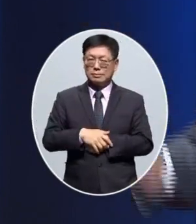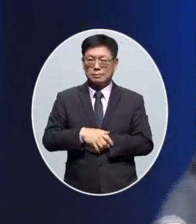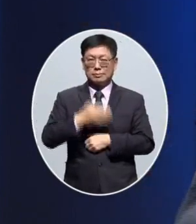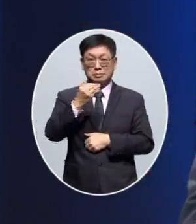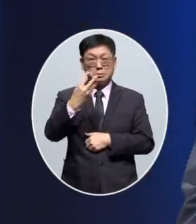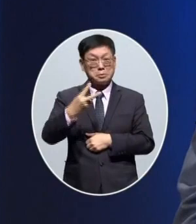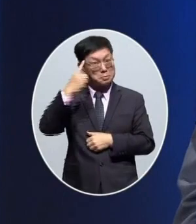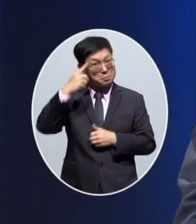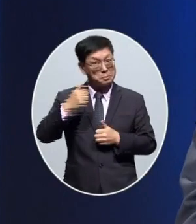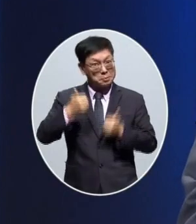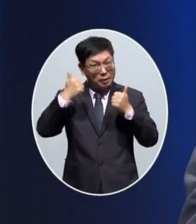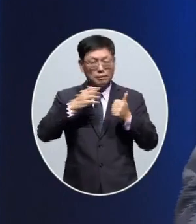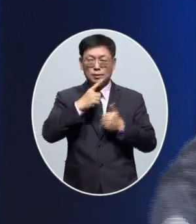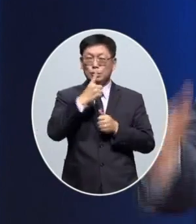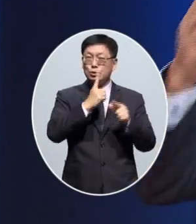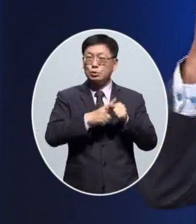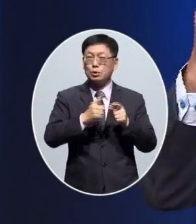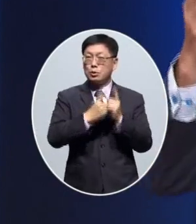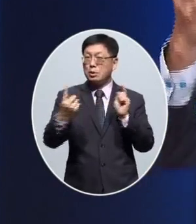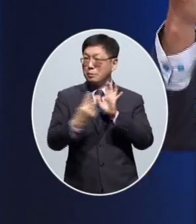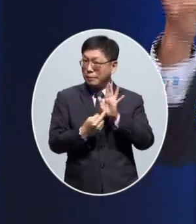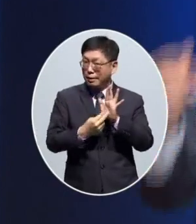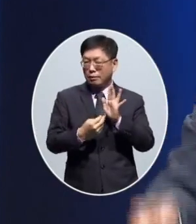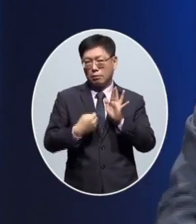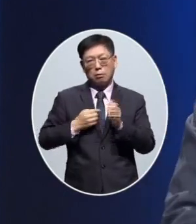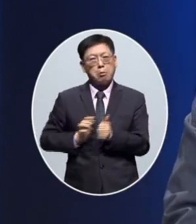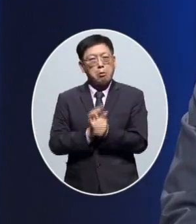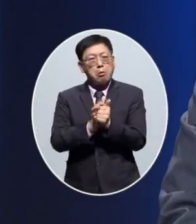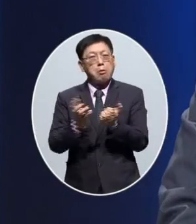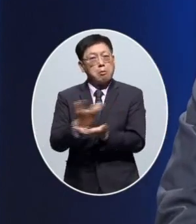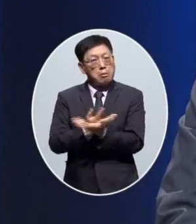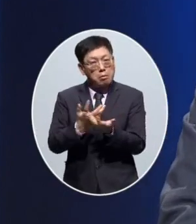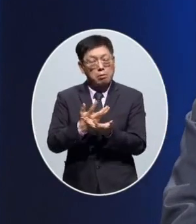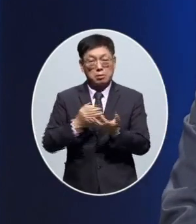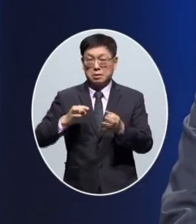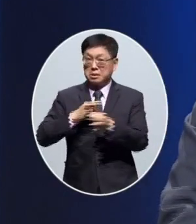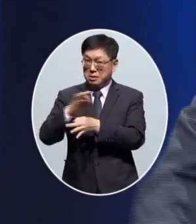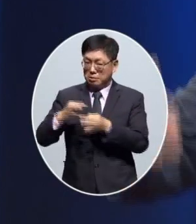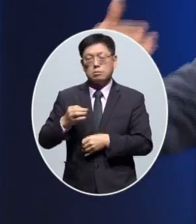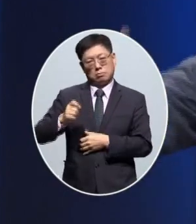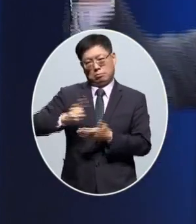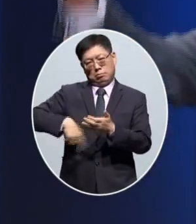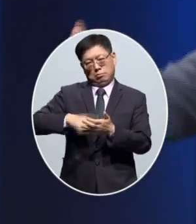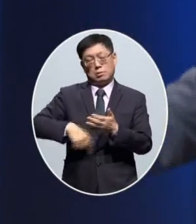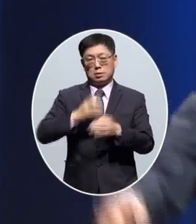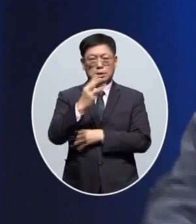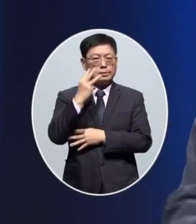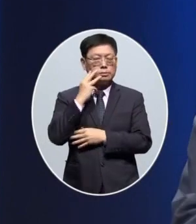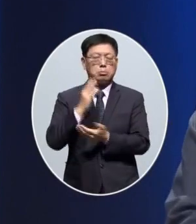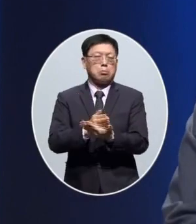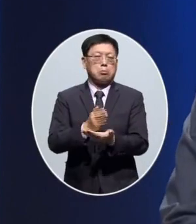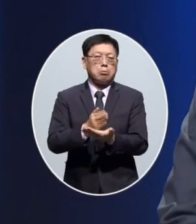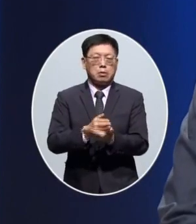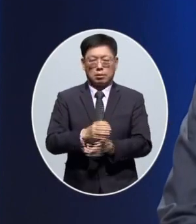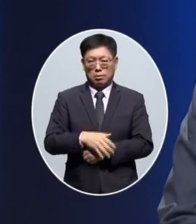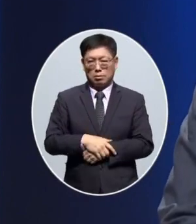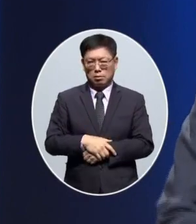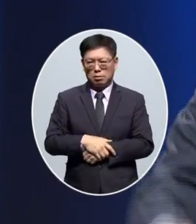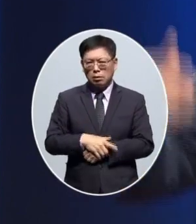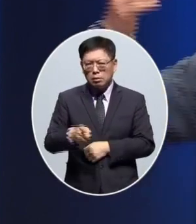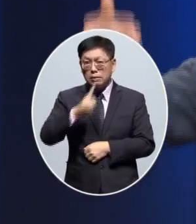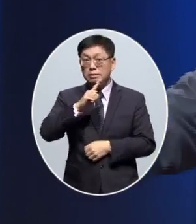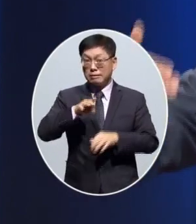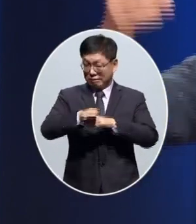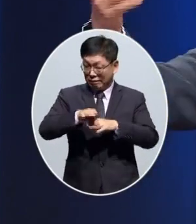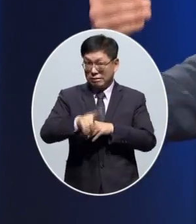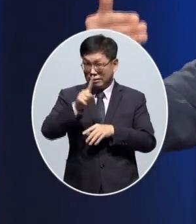不晓得，这个礼拜三他们只知道国民党的中常会啊。每个人做20分钟的政见发表，但是不是